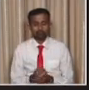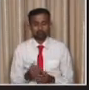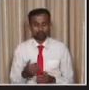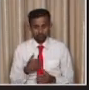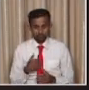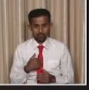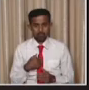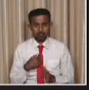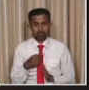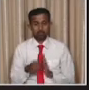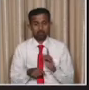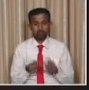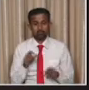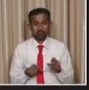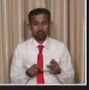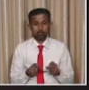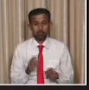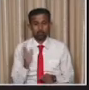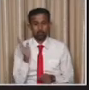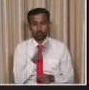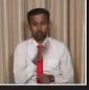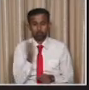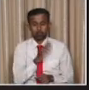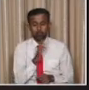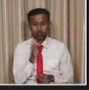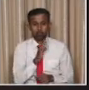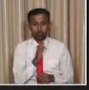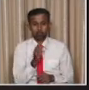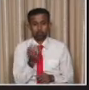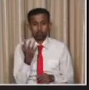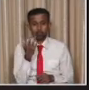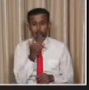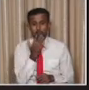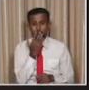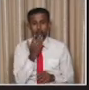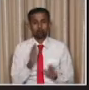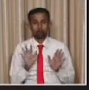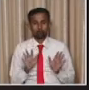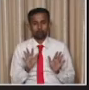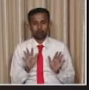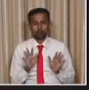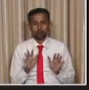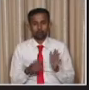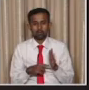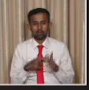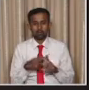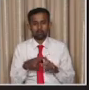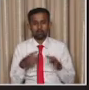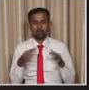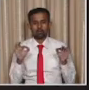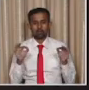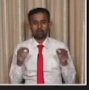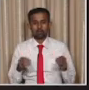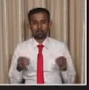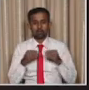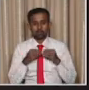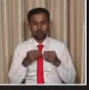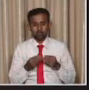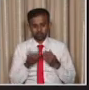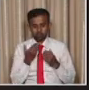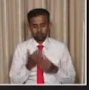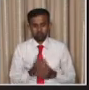රටේ ජනතාවට හුලන් ටික හුස්ම ගන්න හුලන් ටික වාතය ටික විතරයි බද්දකින් තොරව අද අපිට ගන්න හම්